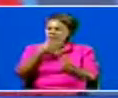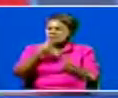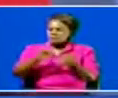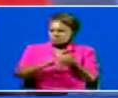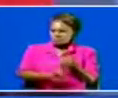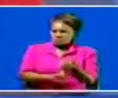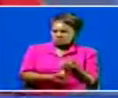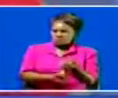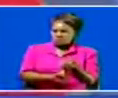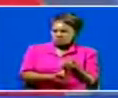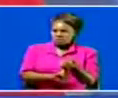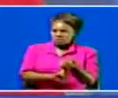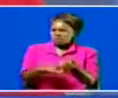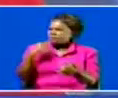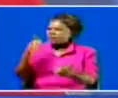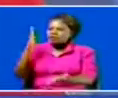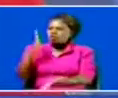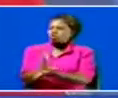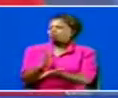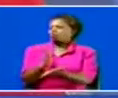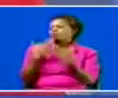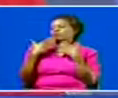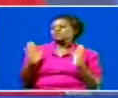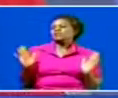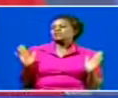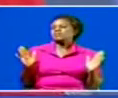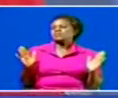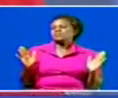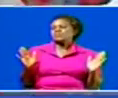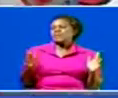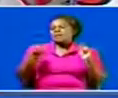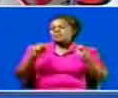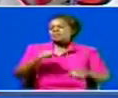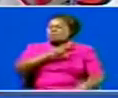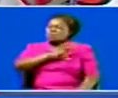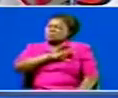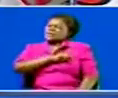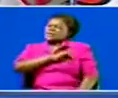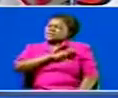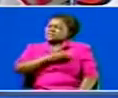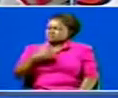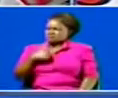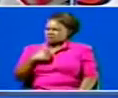mdundiko, kwa nini usimwombe ule kweli? Safi. Kunaweza